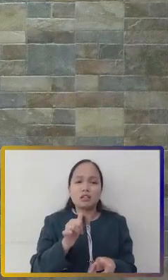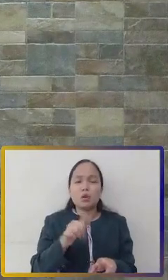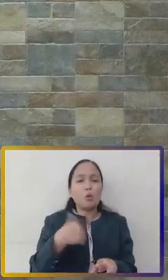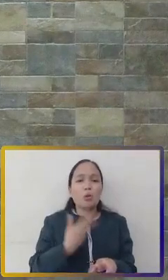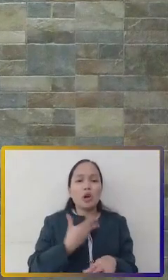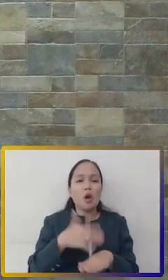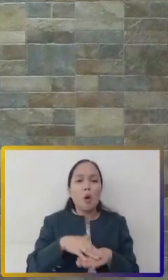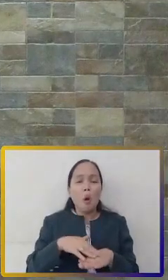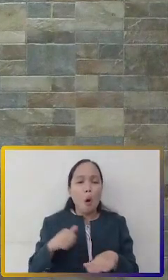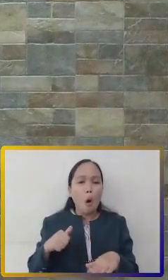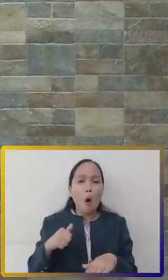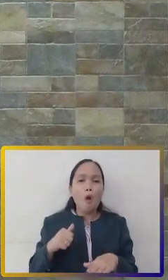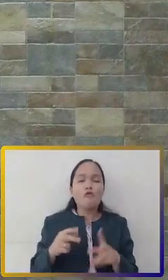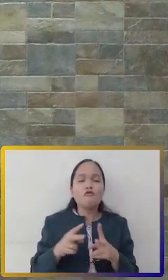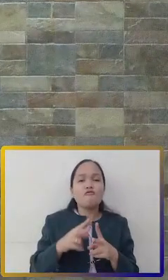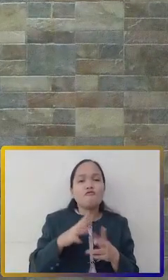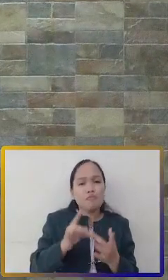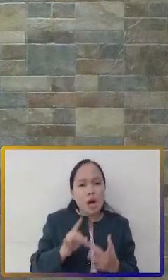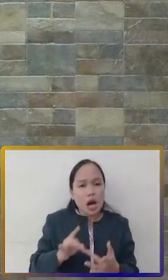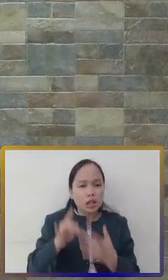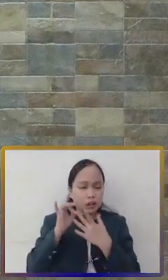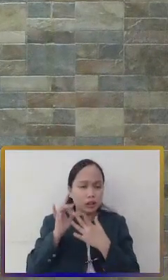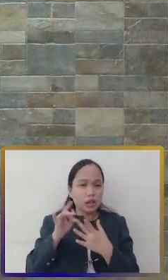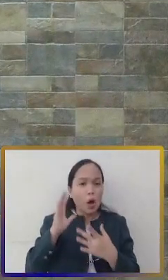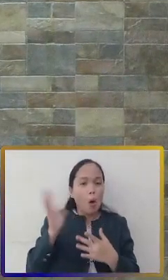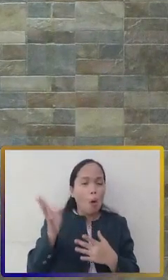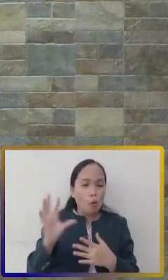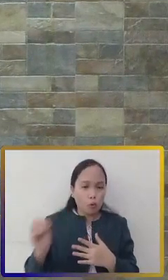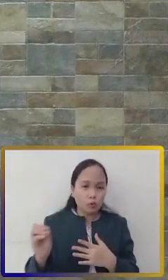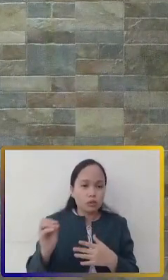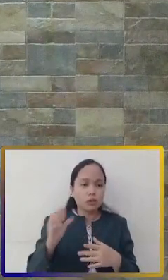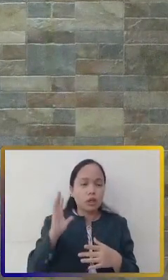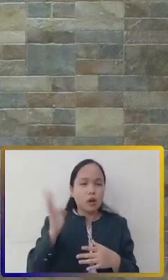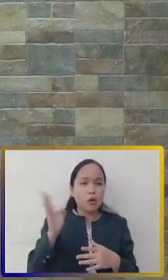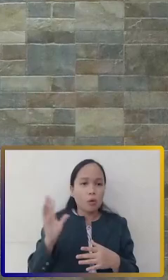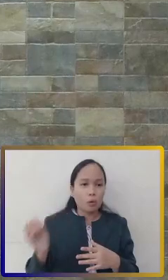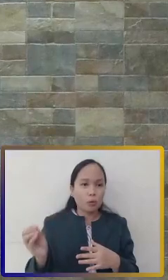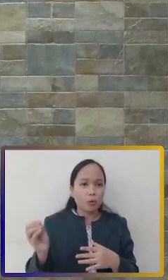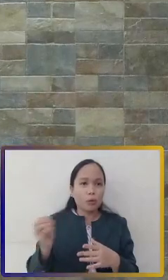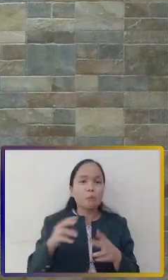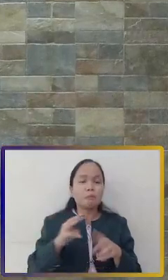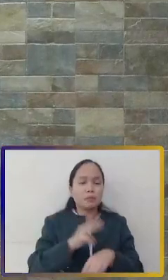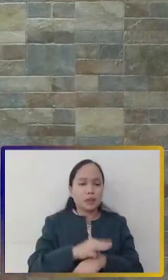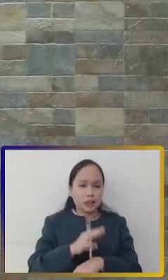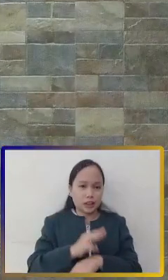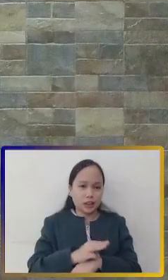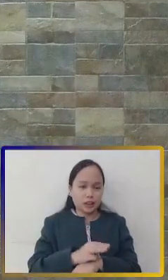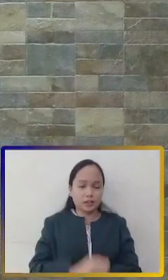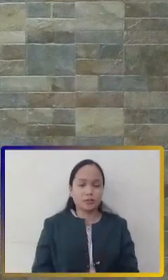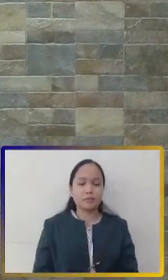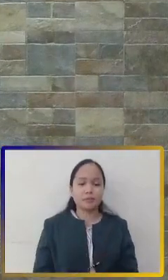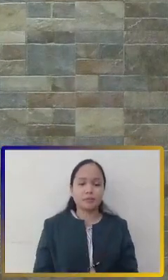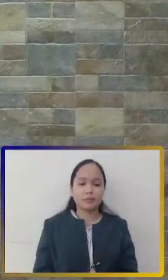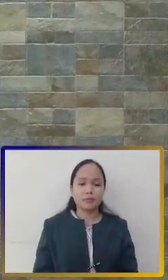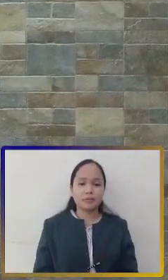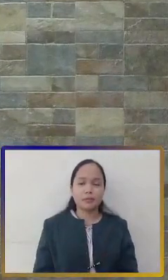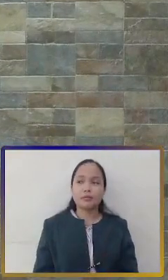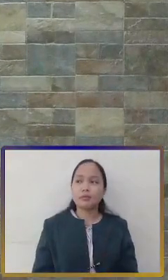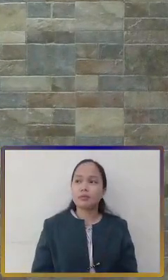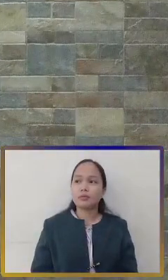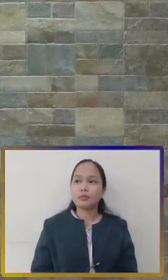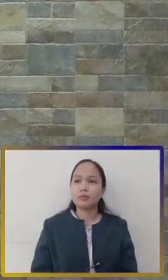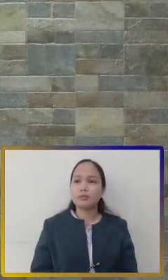matatawag na exceptional ministry. So, sa anong ginagawa po natin ngayon? Ipinapantay na po natin ngayon. Ang